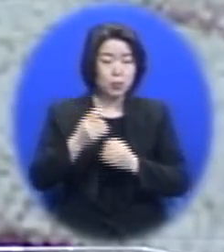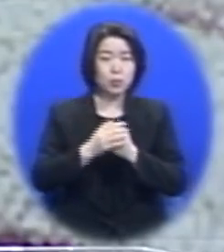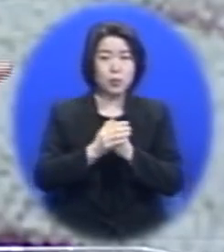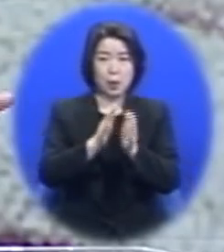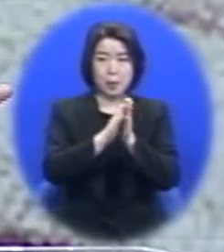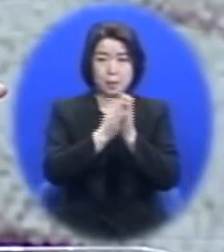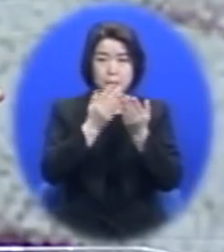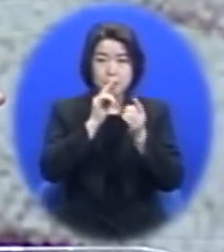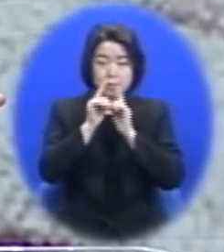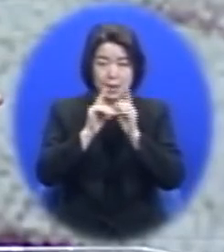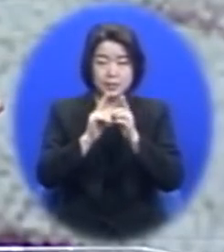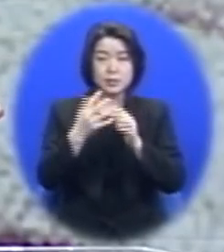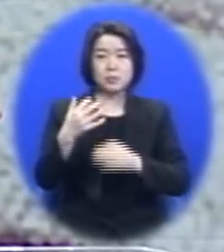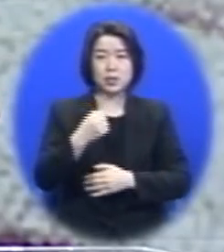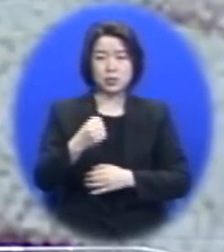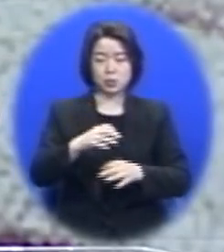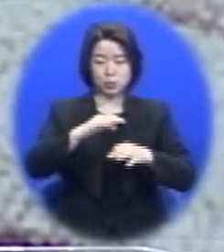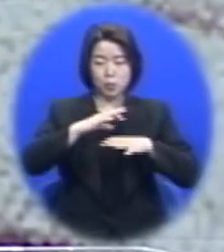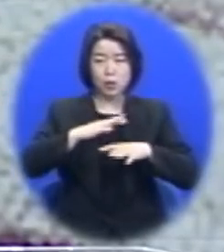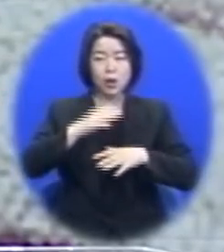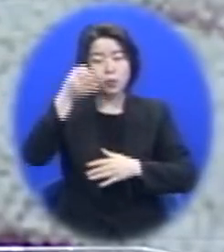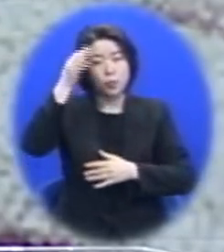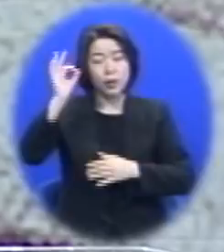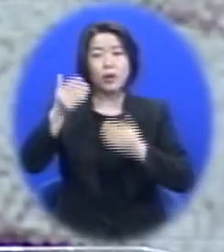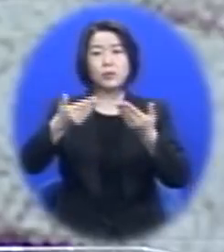놀라운 것을 깨우쳐 주셨습니다